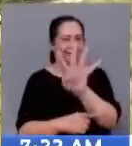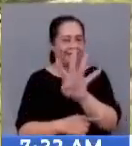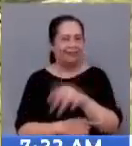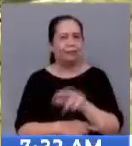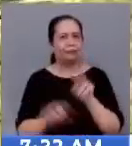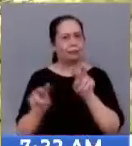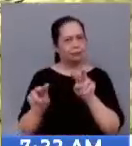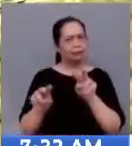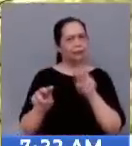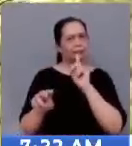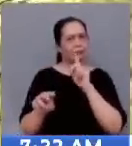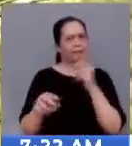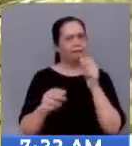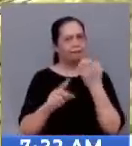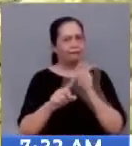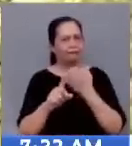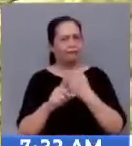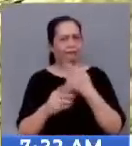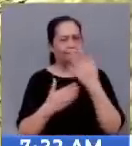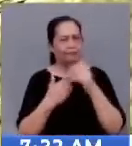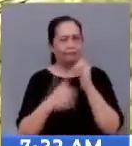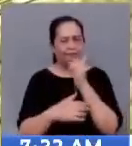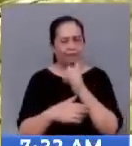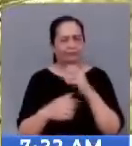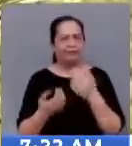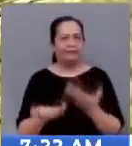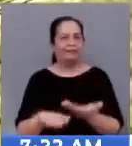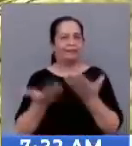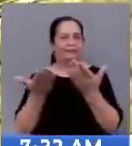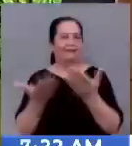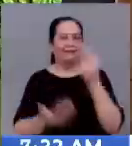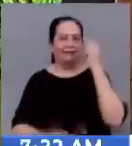ang bawat eksena. Yan ang unang chika ni Nelson Canlas.